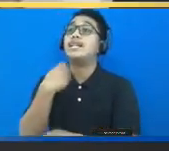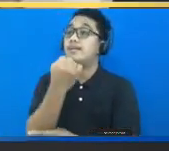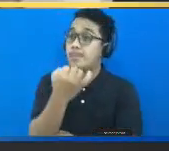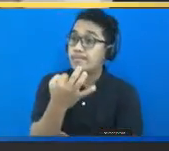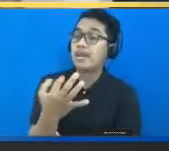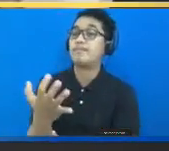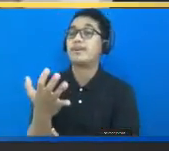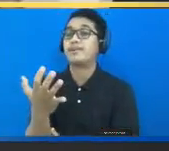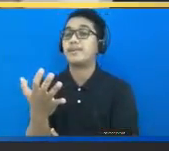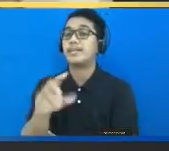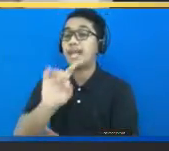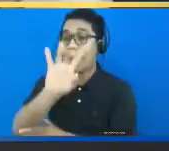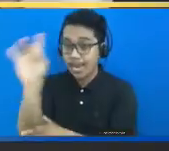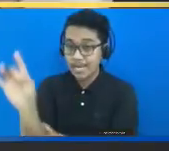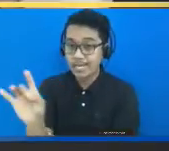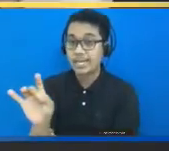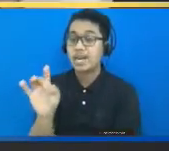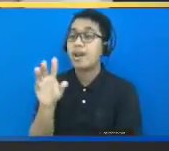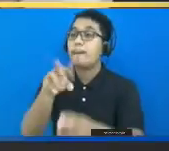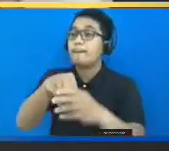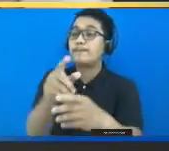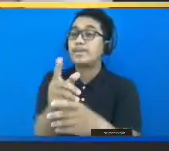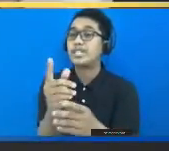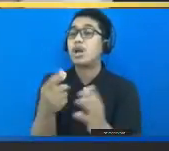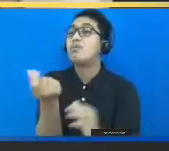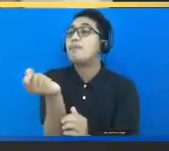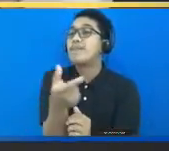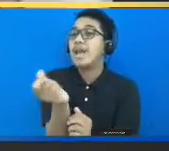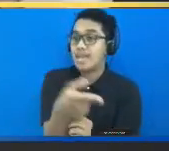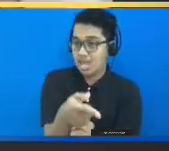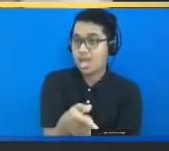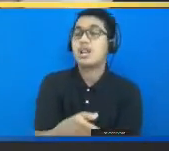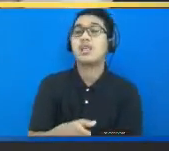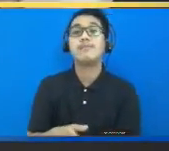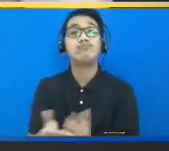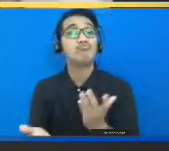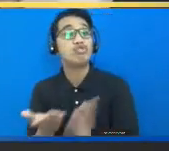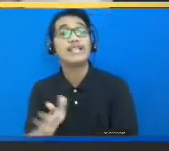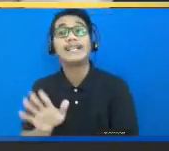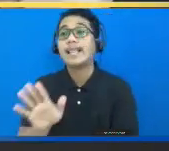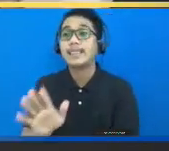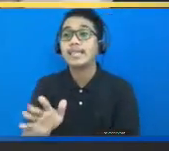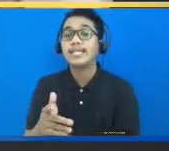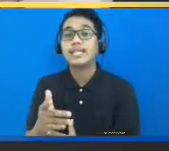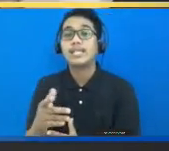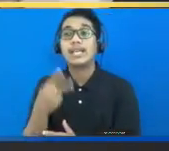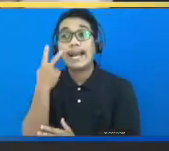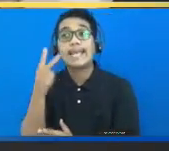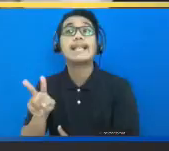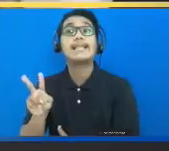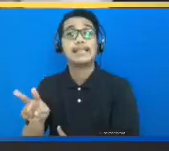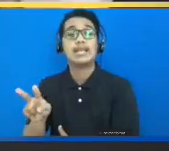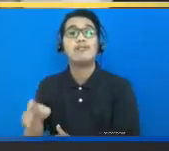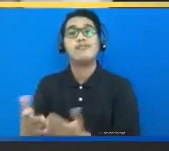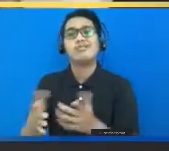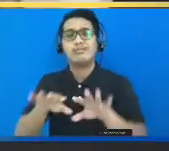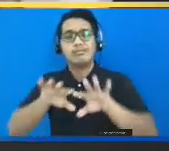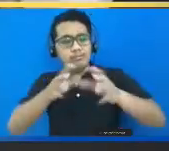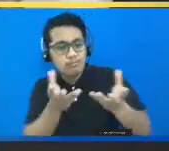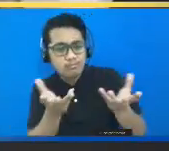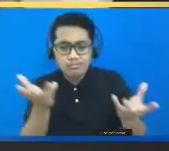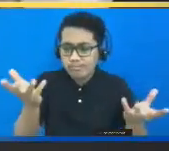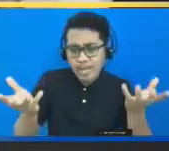yang lainnya termasuk mungkin dari sisi pembiayaan Pak Jadi mungkin nanti akan coba kita lihat perbedaan di